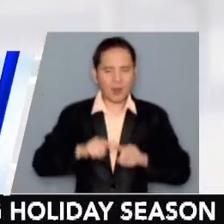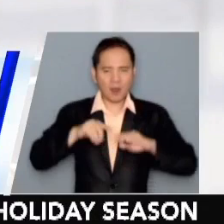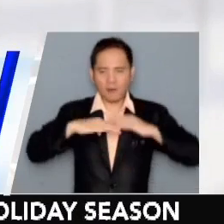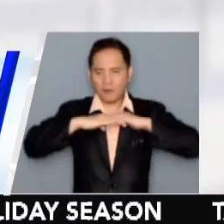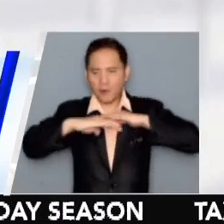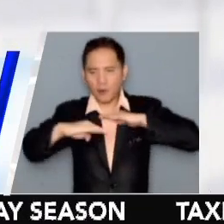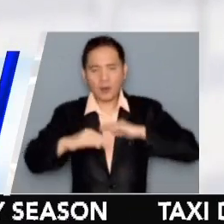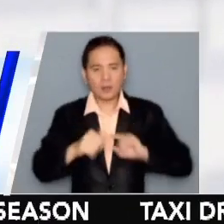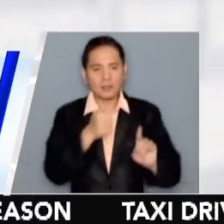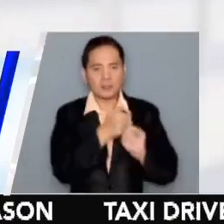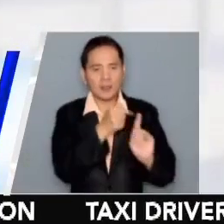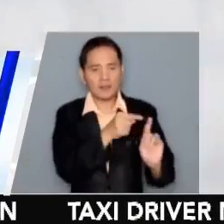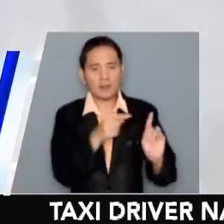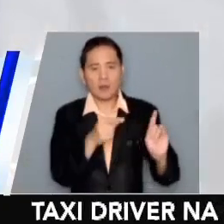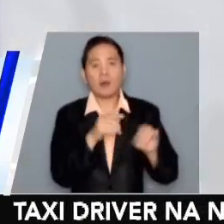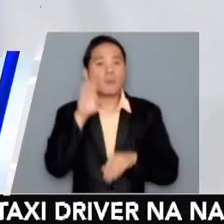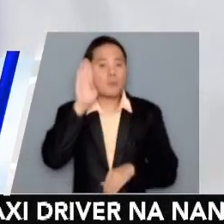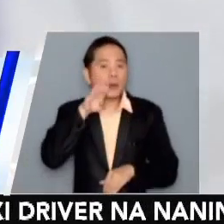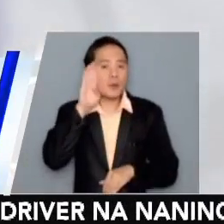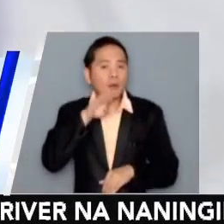Olympian na si carlos